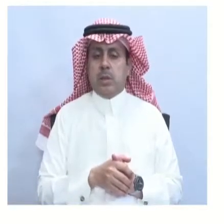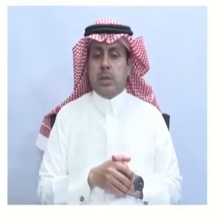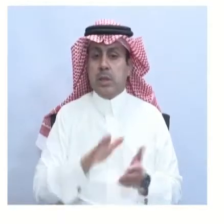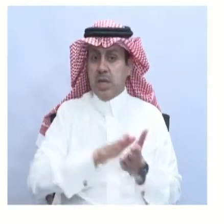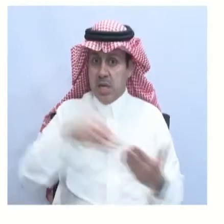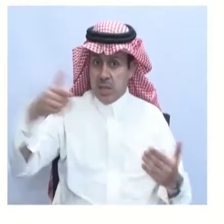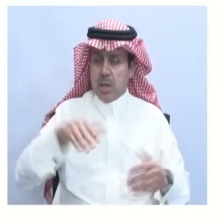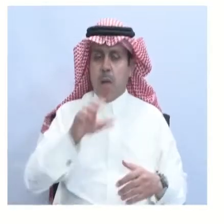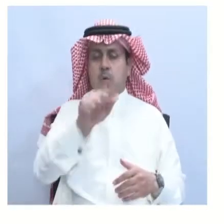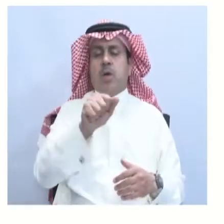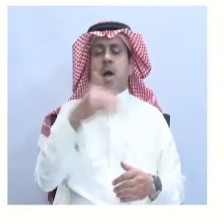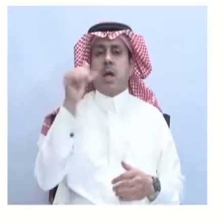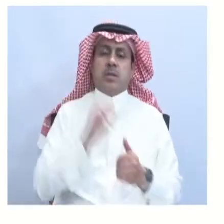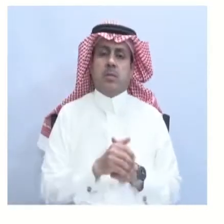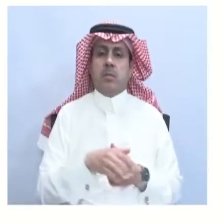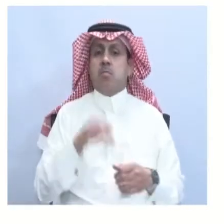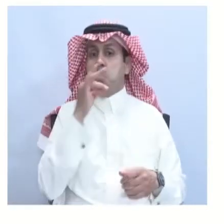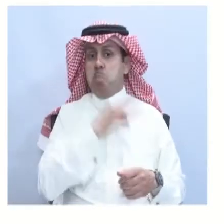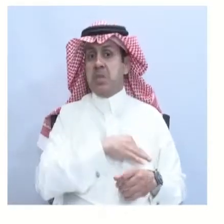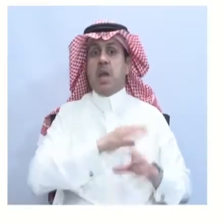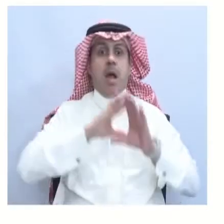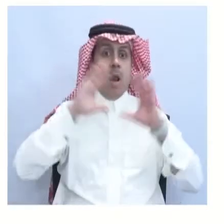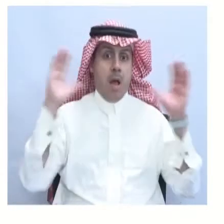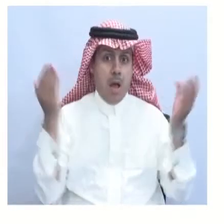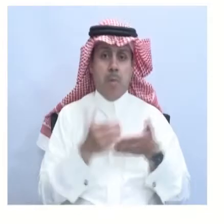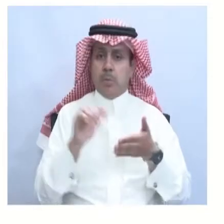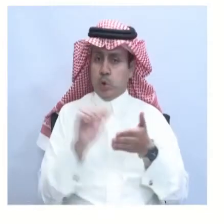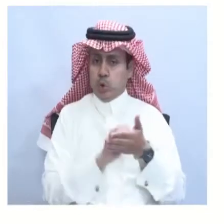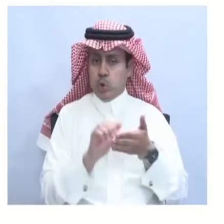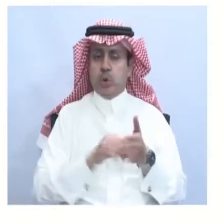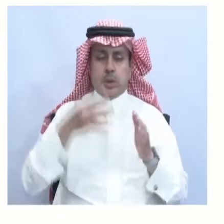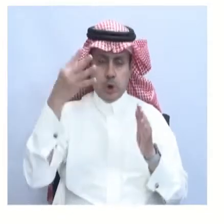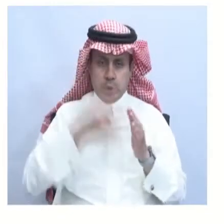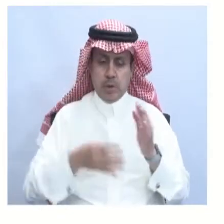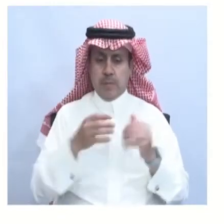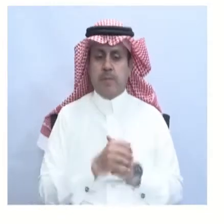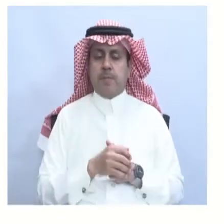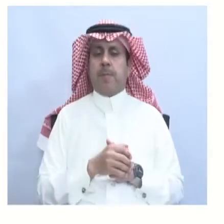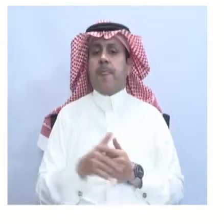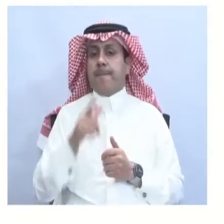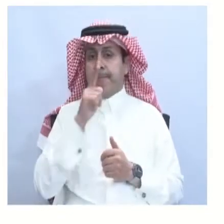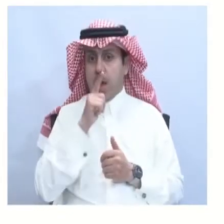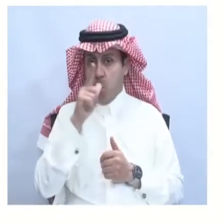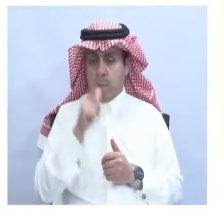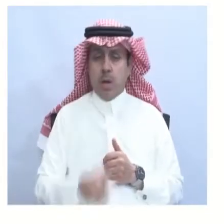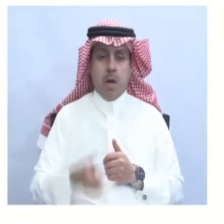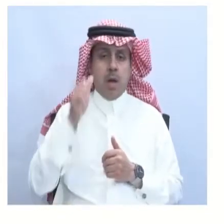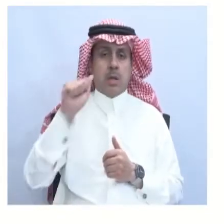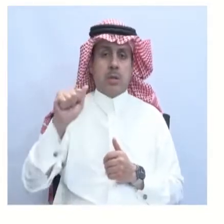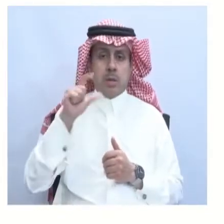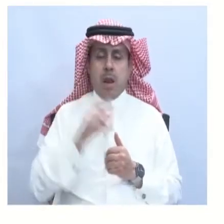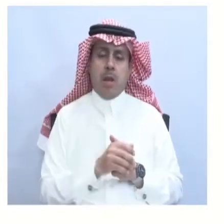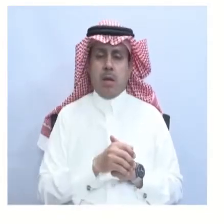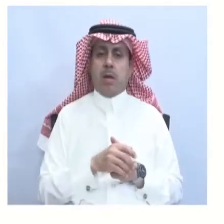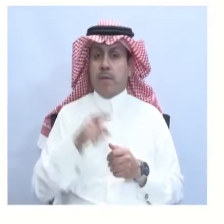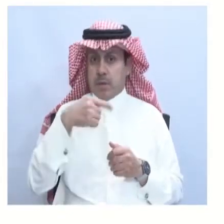الملكيه الخاصه لاجل المصلحه العامه بشروطها الشرعيه اذا نقول ان الاصل في